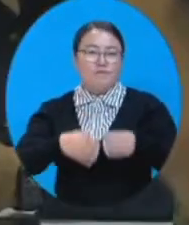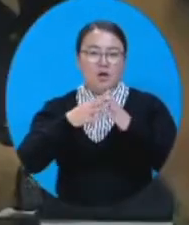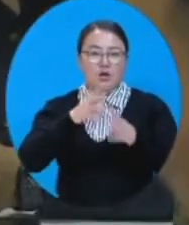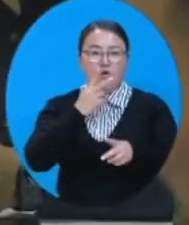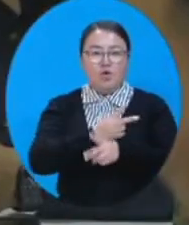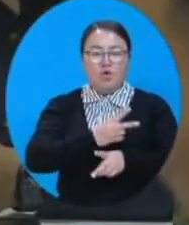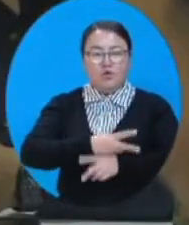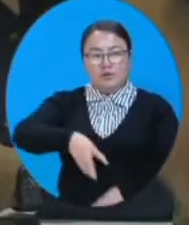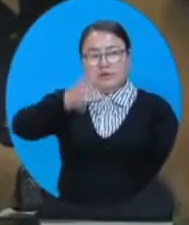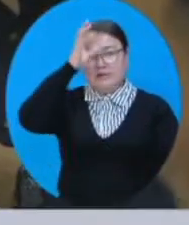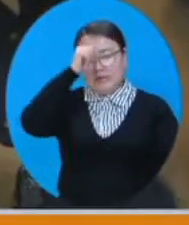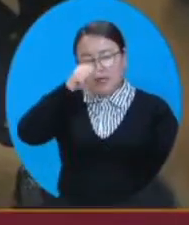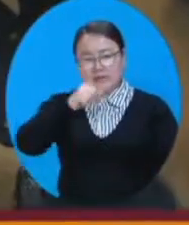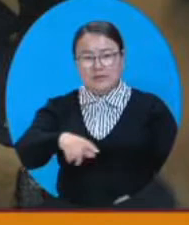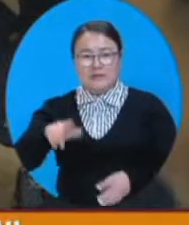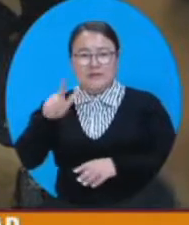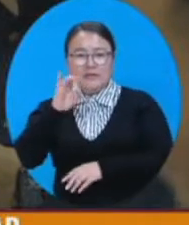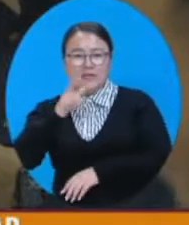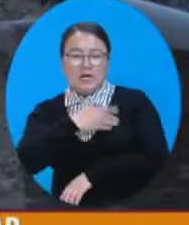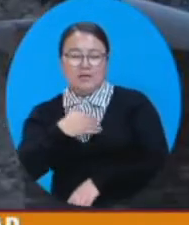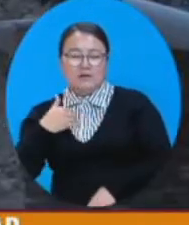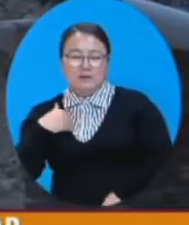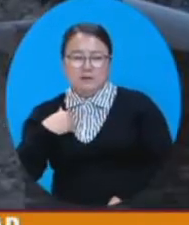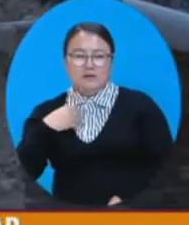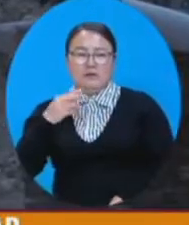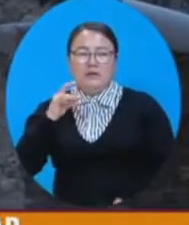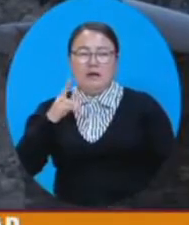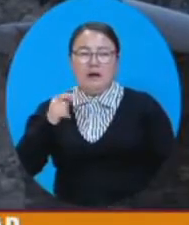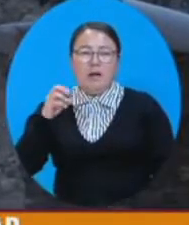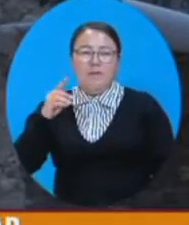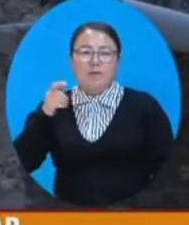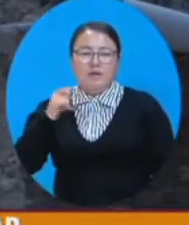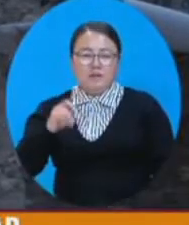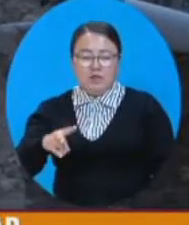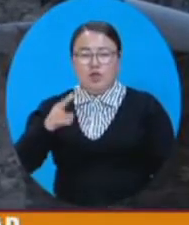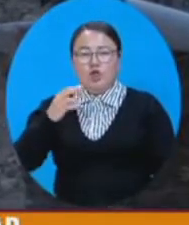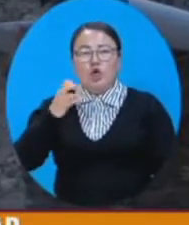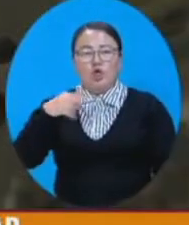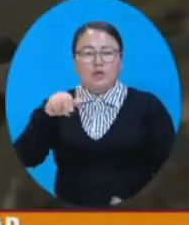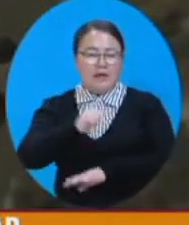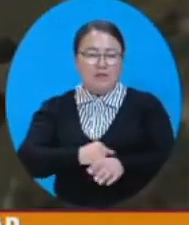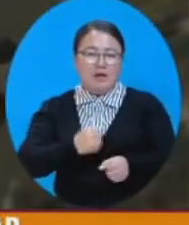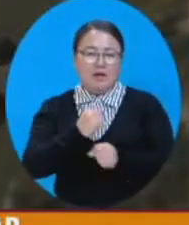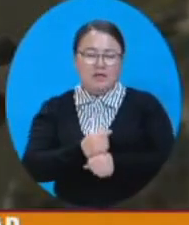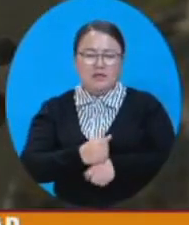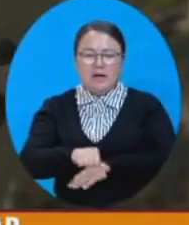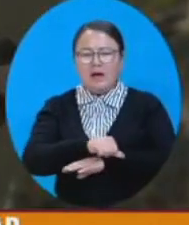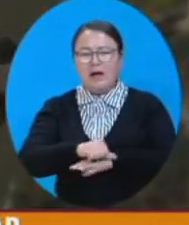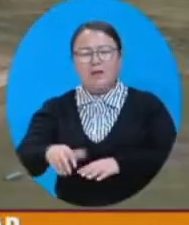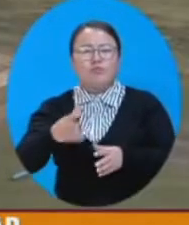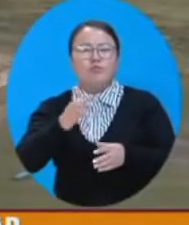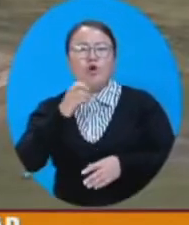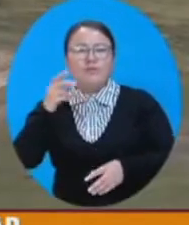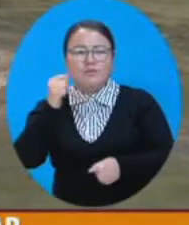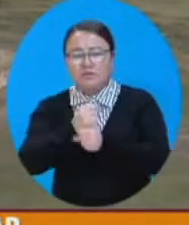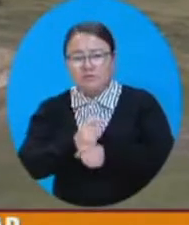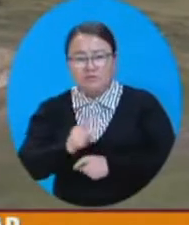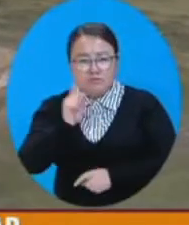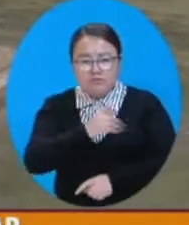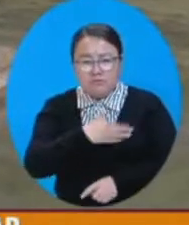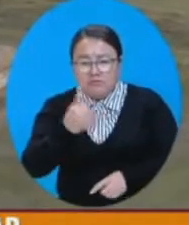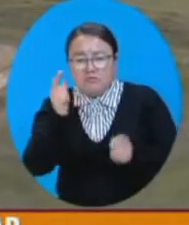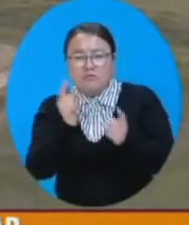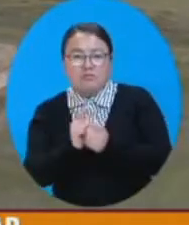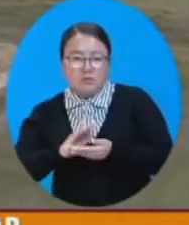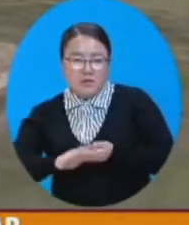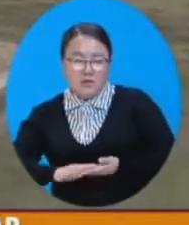байгуулсан. Хөлзөө дотоод хэргийн сайд Нямбаатар засгийн газрын хэрэг эрхлэх газрын дарга амрын сулнаар Дорнод аймагт ажиллаж хилийн бомбуудын үйл ажиллагаатай танилцлаа.